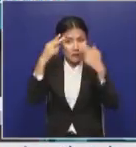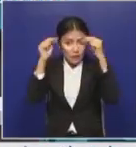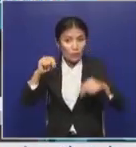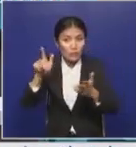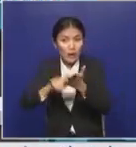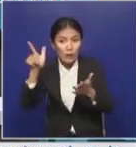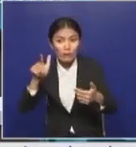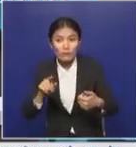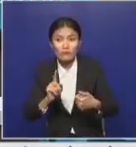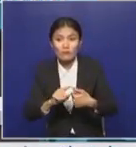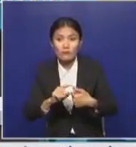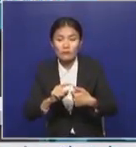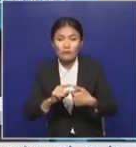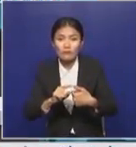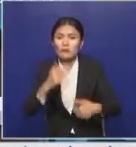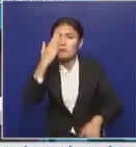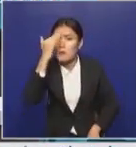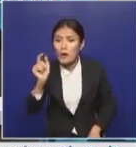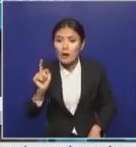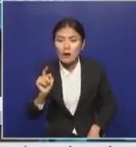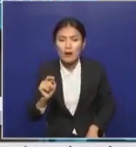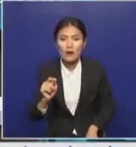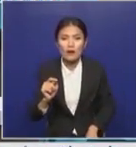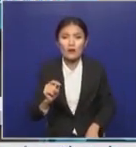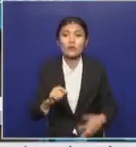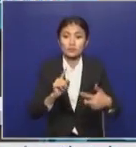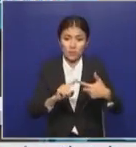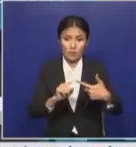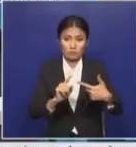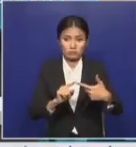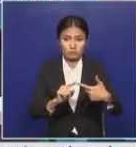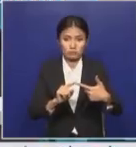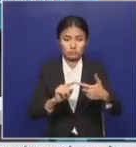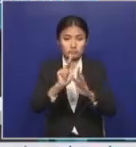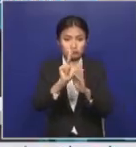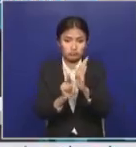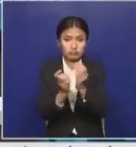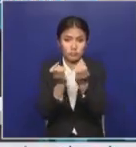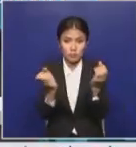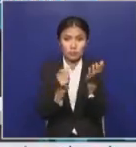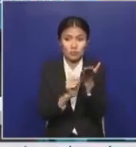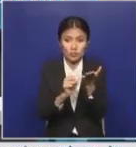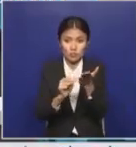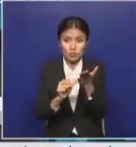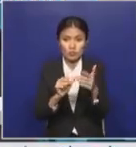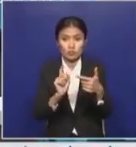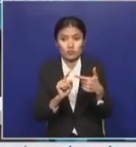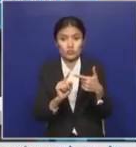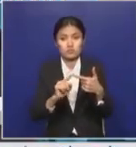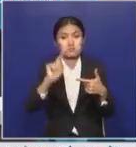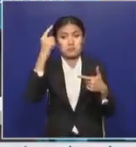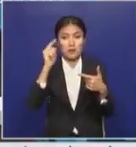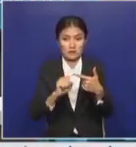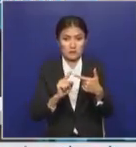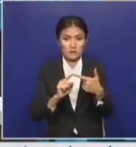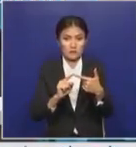ครับค่ะเพื่อจะนำไปสู่ข้อที่ 2ก็คือสร้างรัฐธรรมนูญใหม่